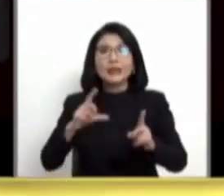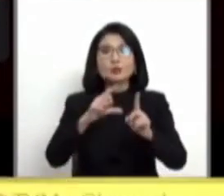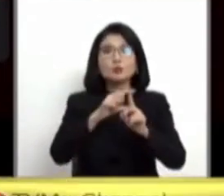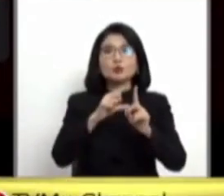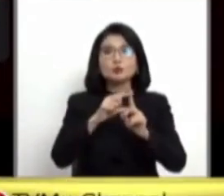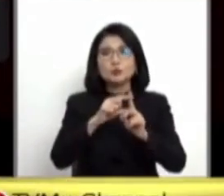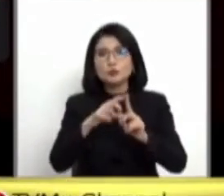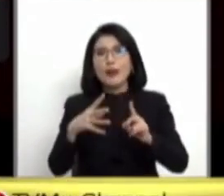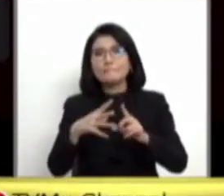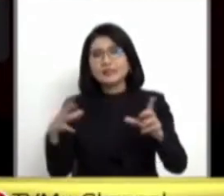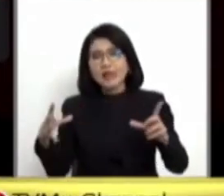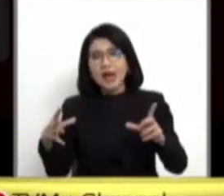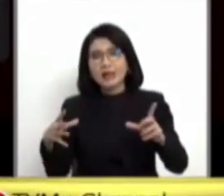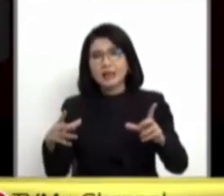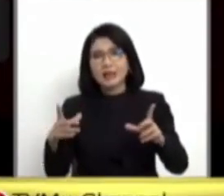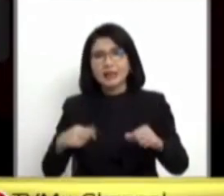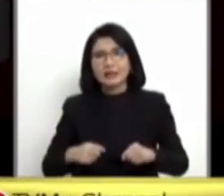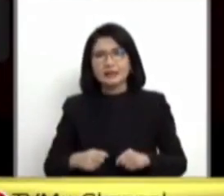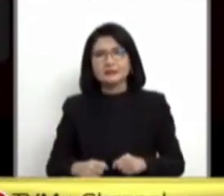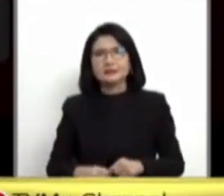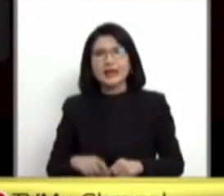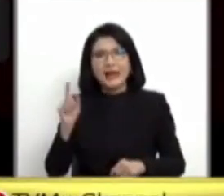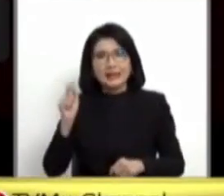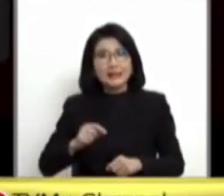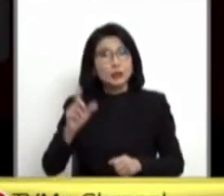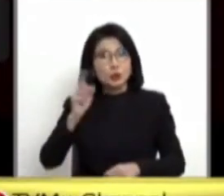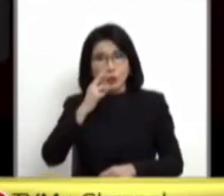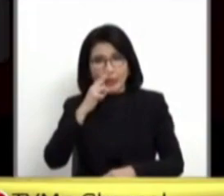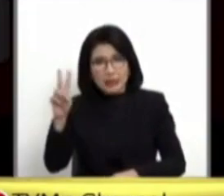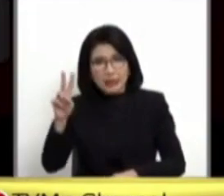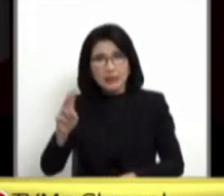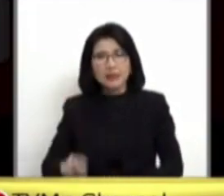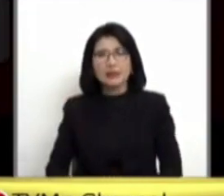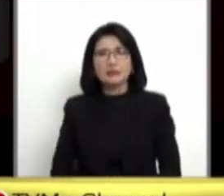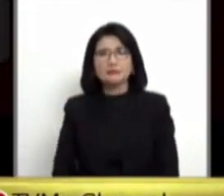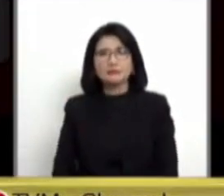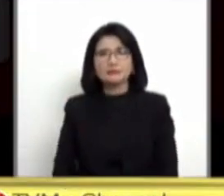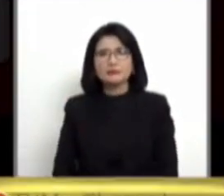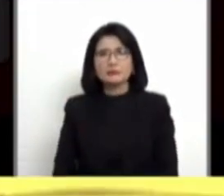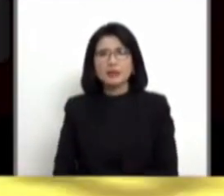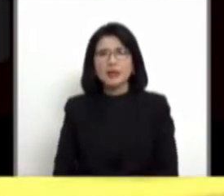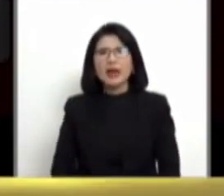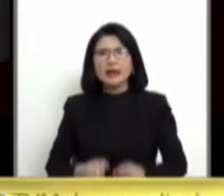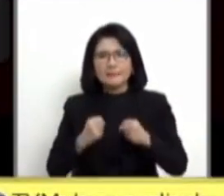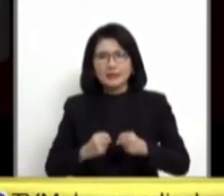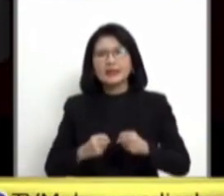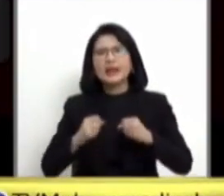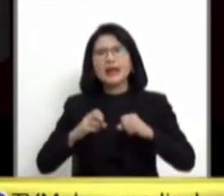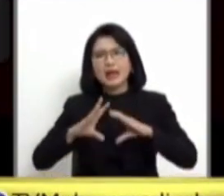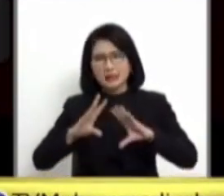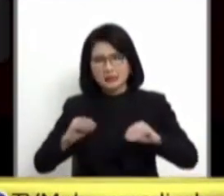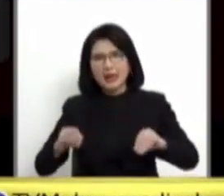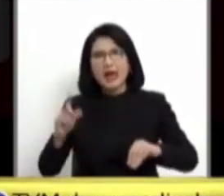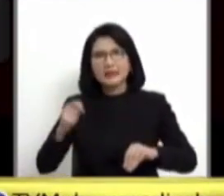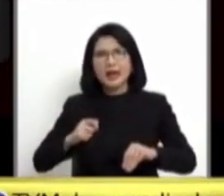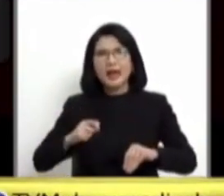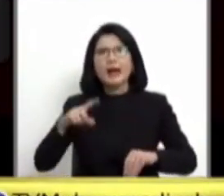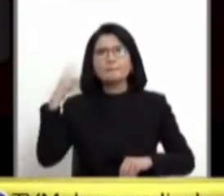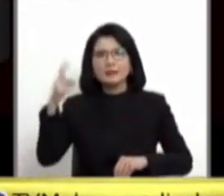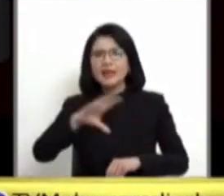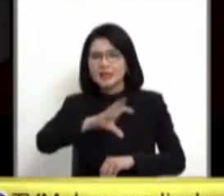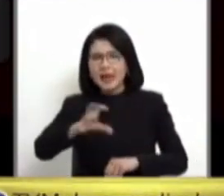sana ap bp2mi ada juga Kementerian tenaga kerja ada pemerintah daerah